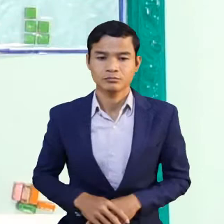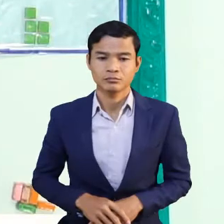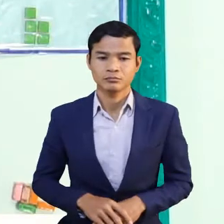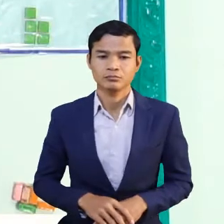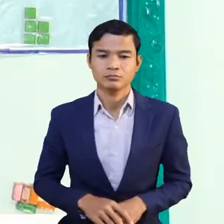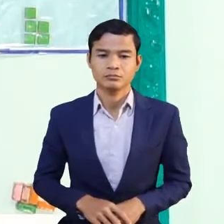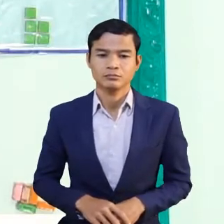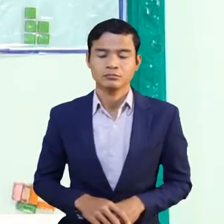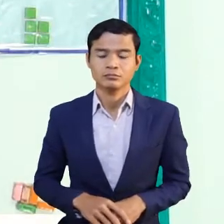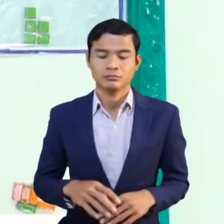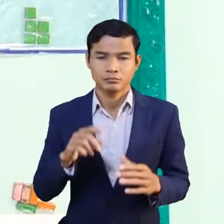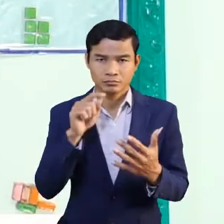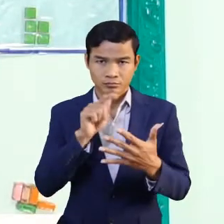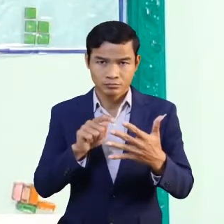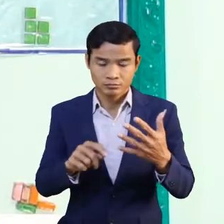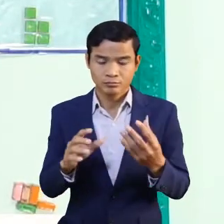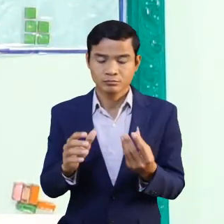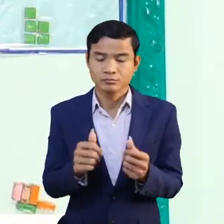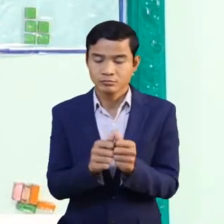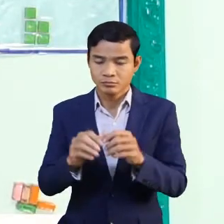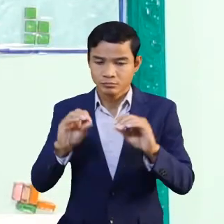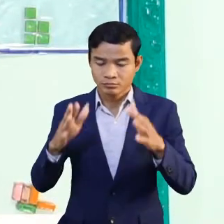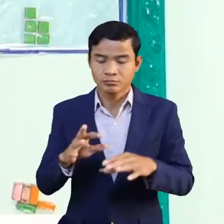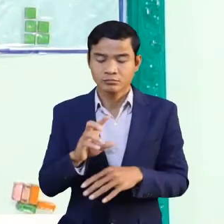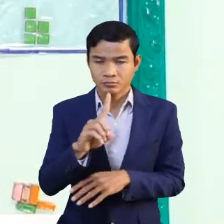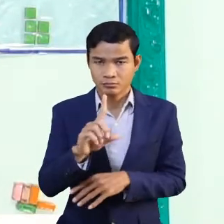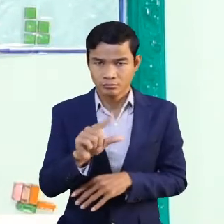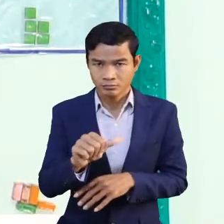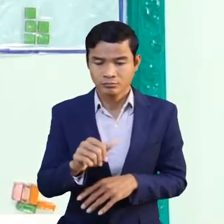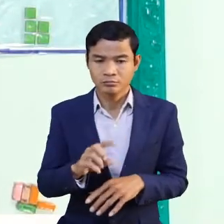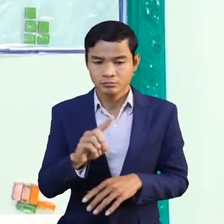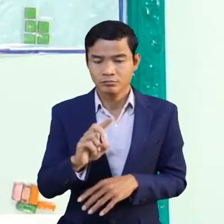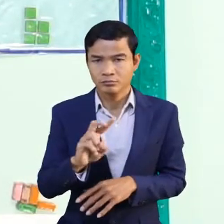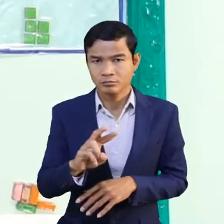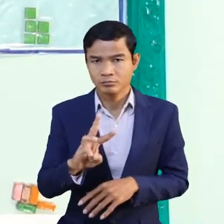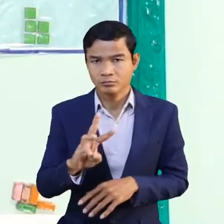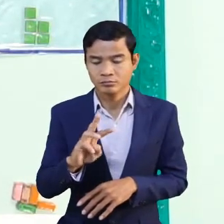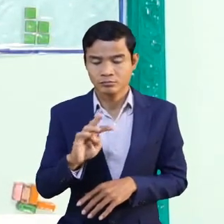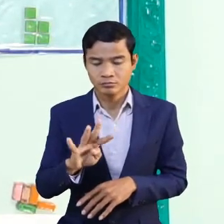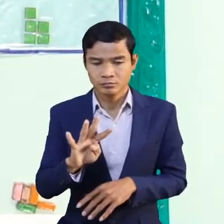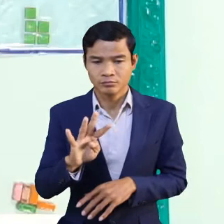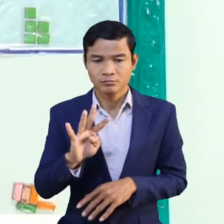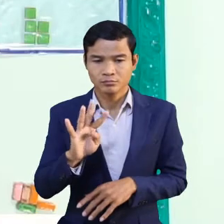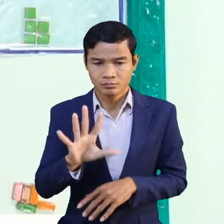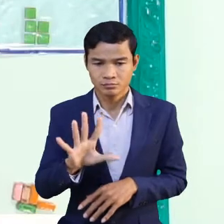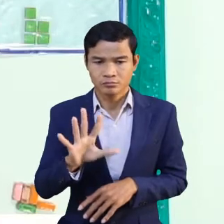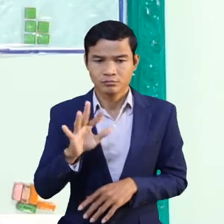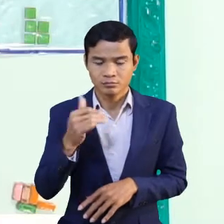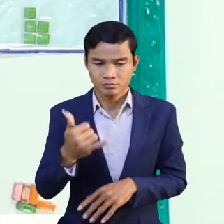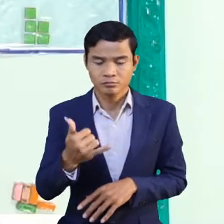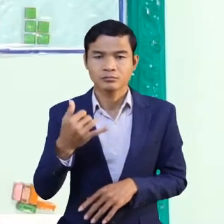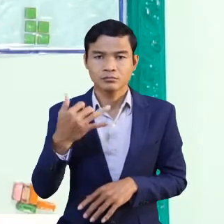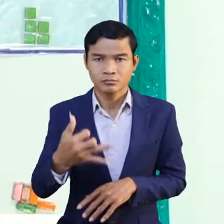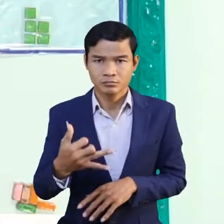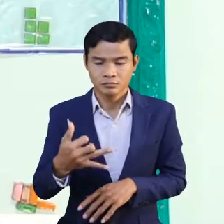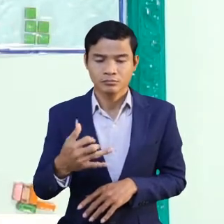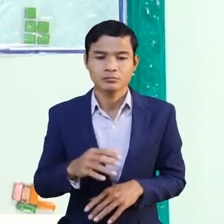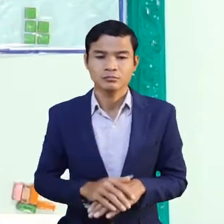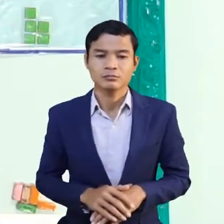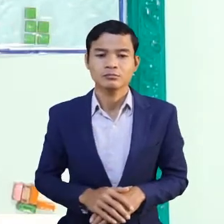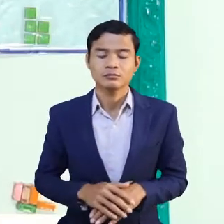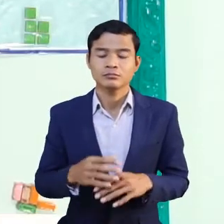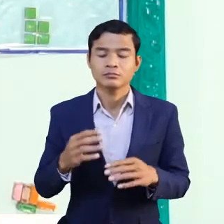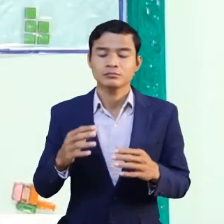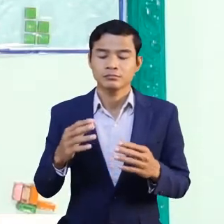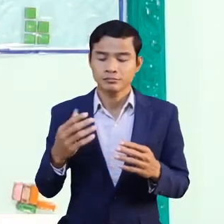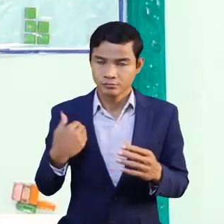តោះកូនរាប់ជាមួយអ្នកគ្រូមួយបន្ទះគឺ100តា1 2 3 4 5 6